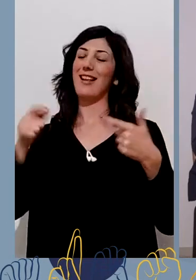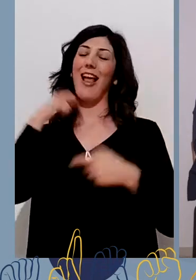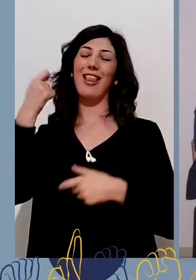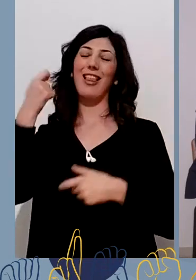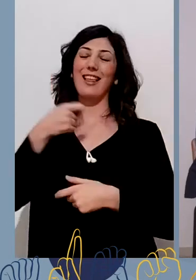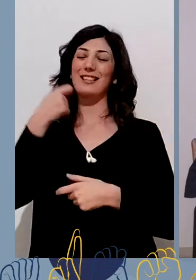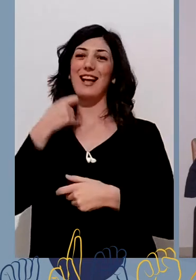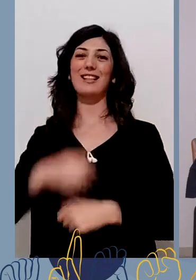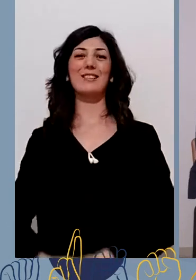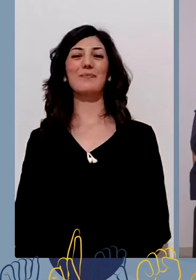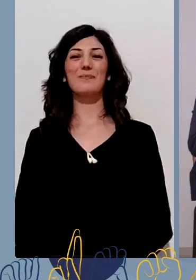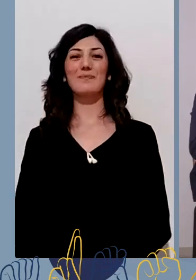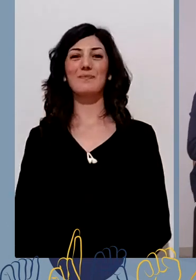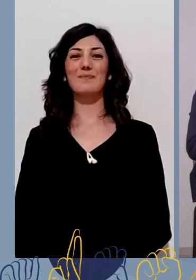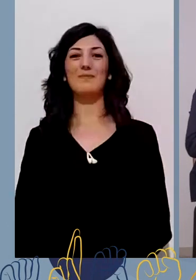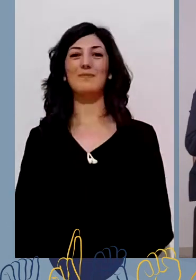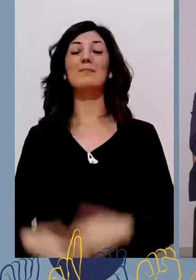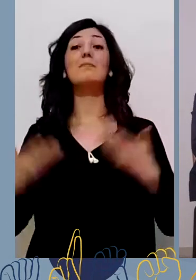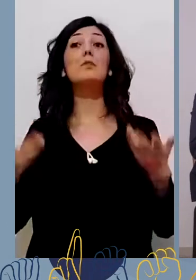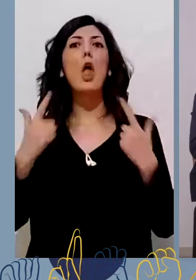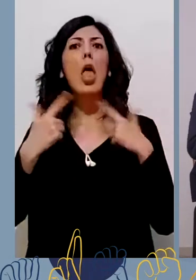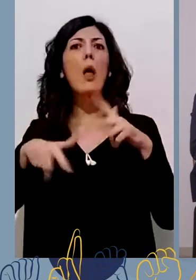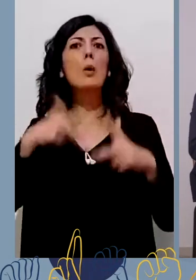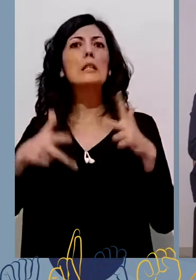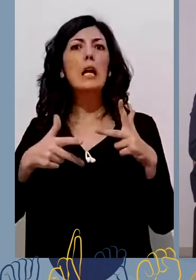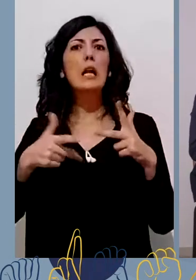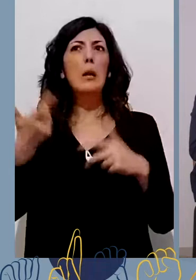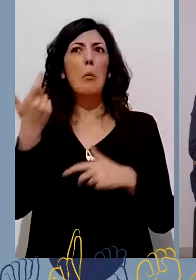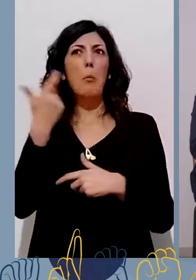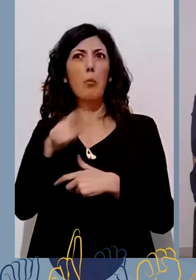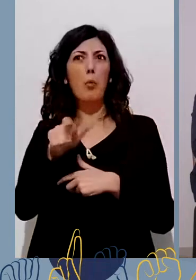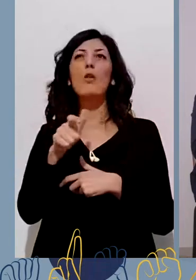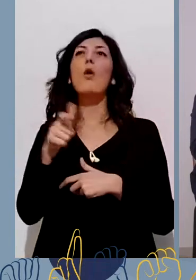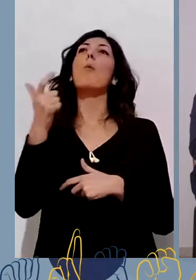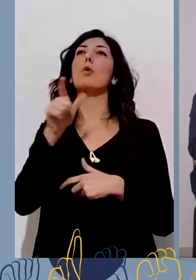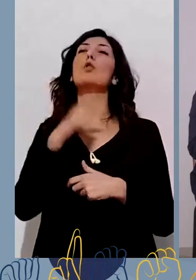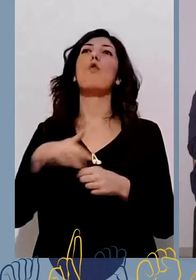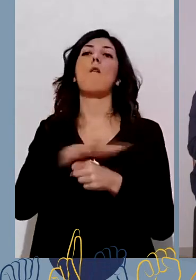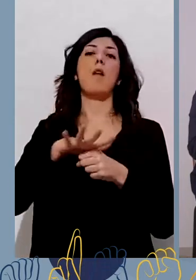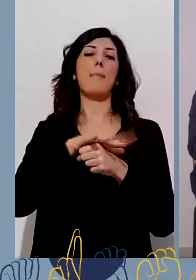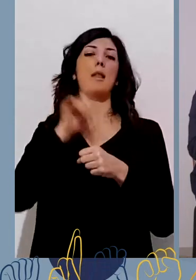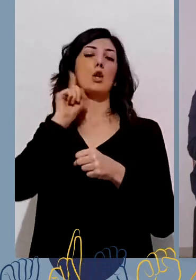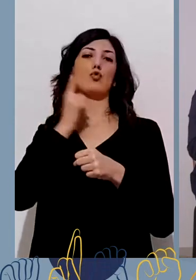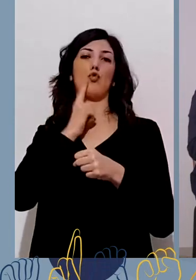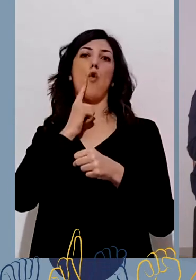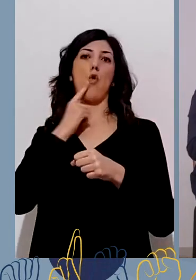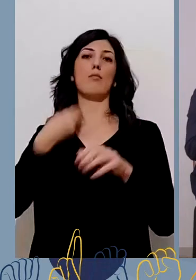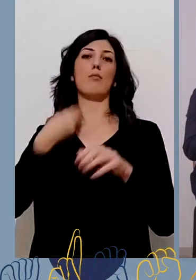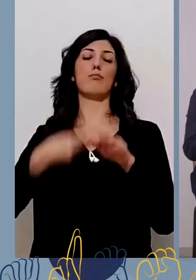Come mai mi avvicino alla lingua dei segni? Perché io nasco da una famiglia di sordi. Una famiglia di sordi,